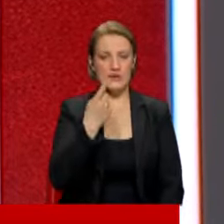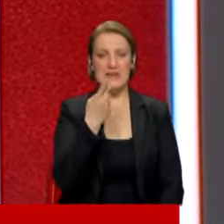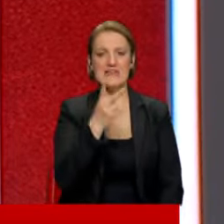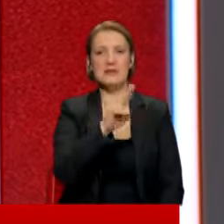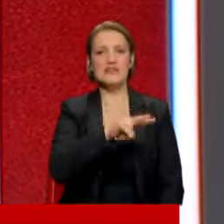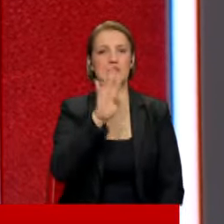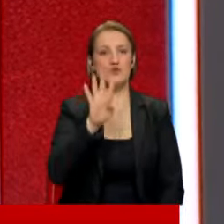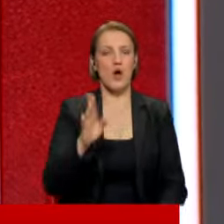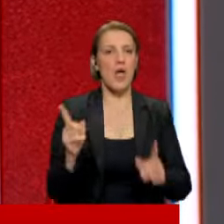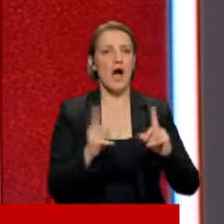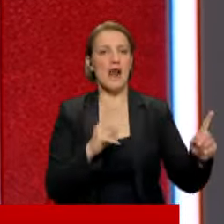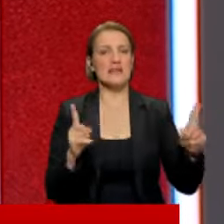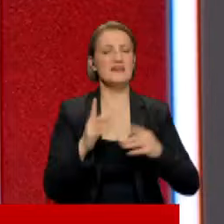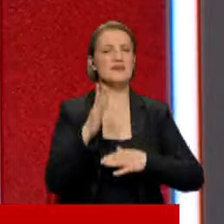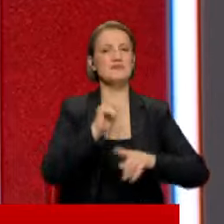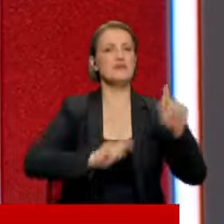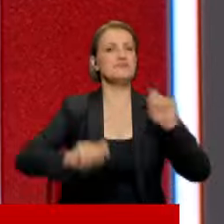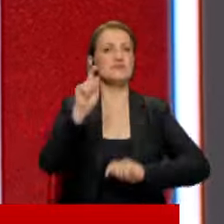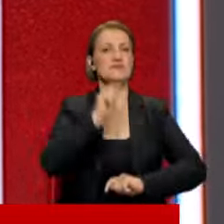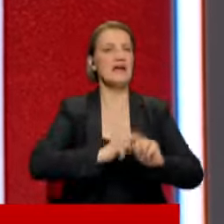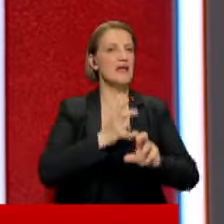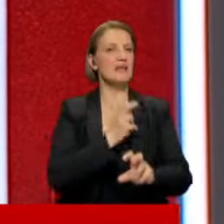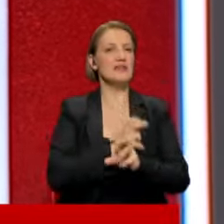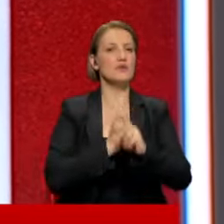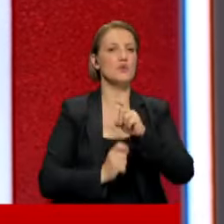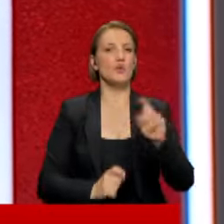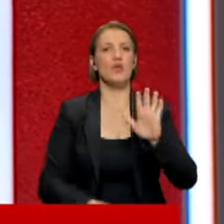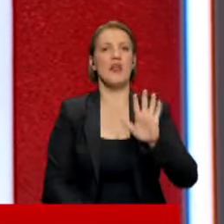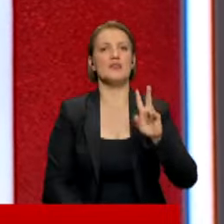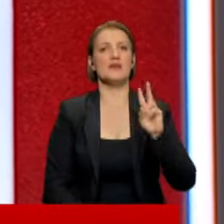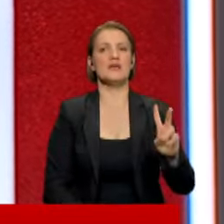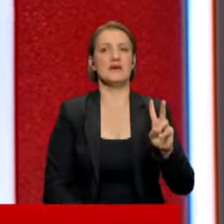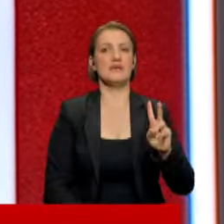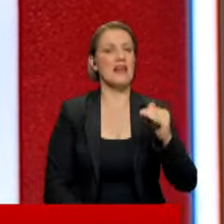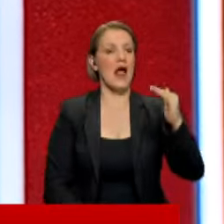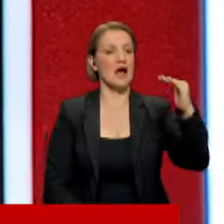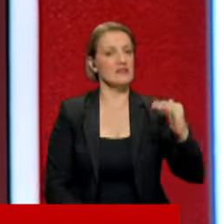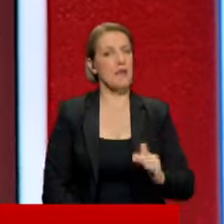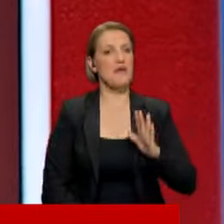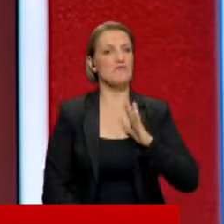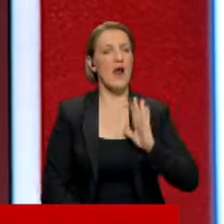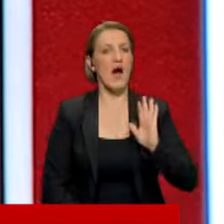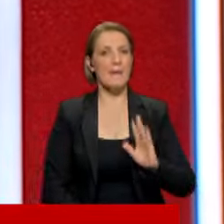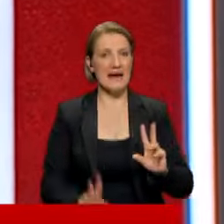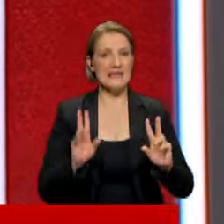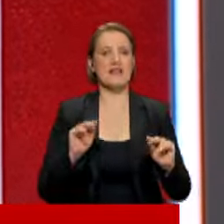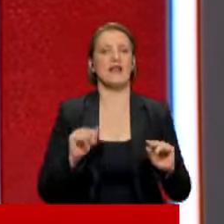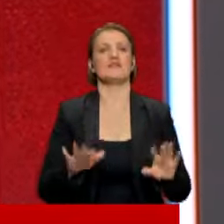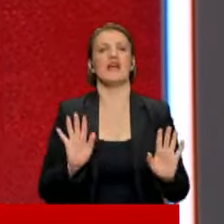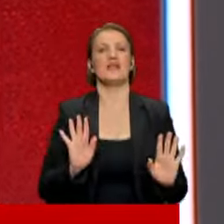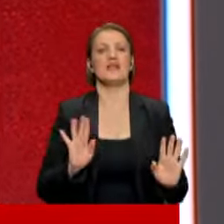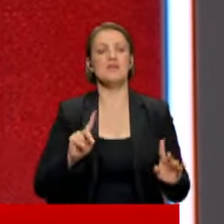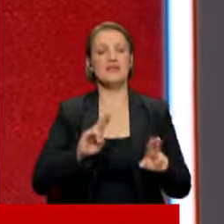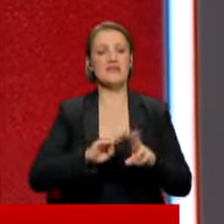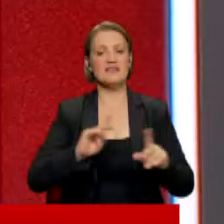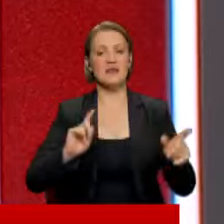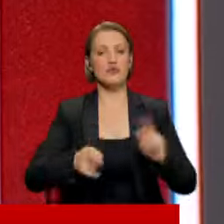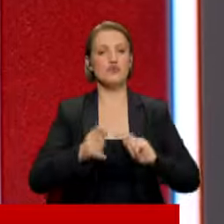19-2024 arası yapılan riskli Yapı 952 bir azalma var Ama yeterli değil bir dönüşümü